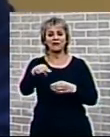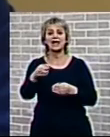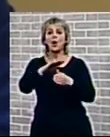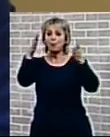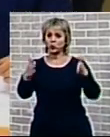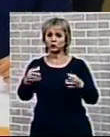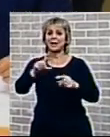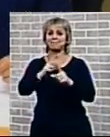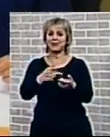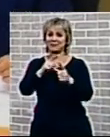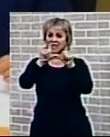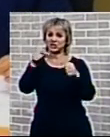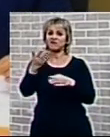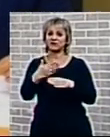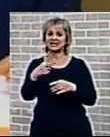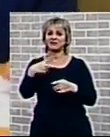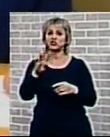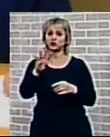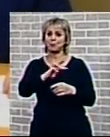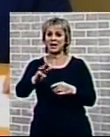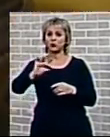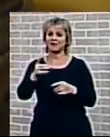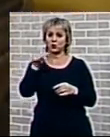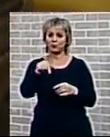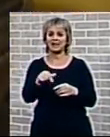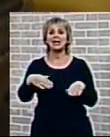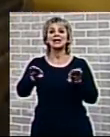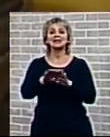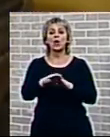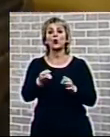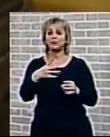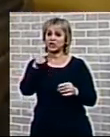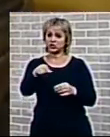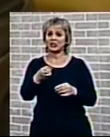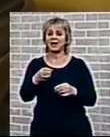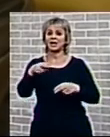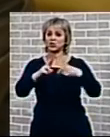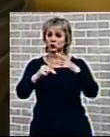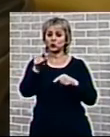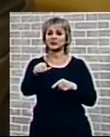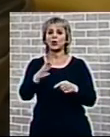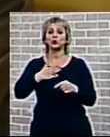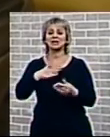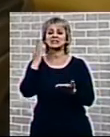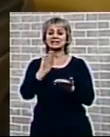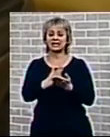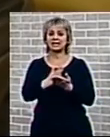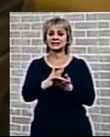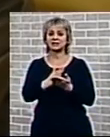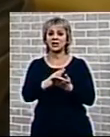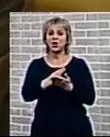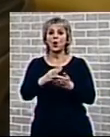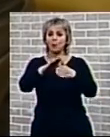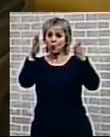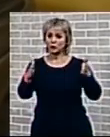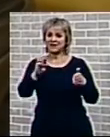модульной библиотеке. На нее выделено 24 миллиона рублей. Такая приличная конструкция. Потому что у нас есть